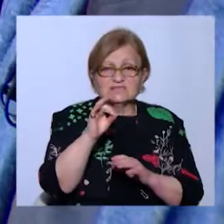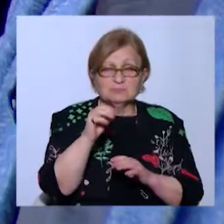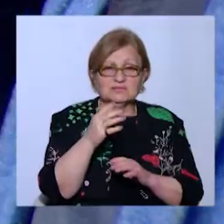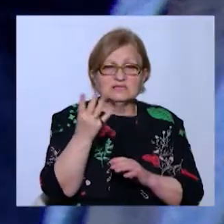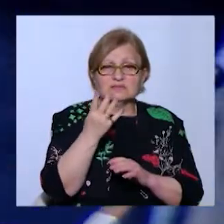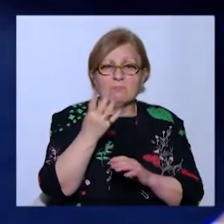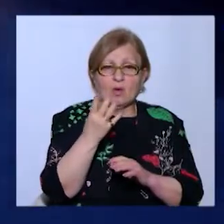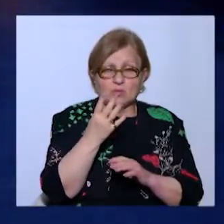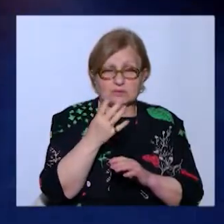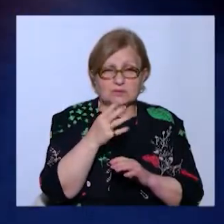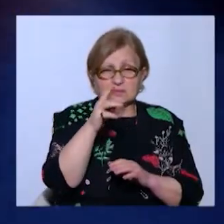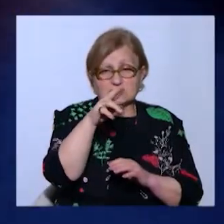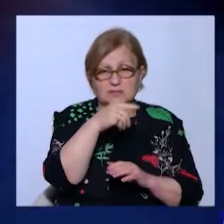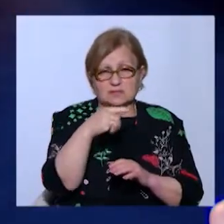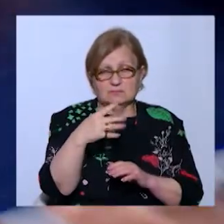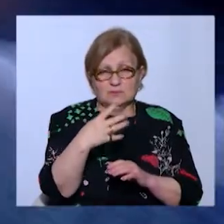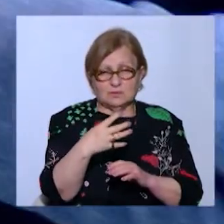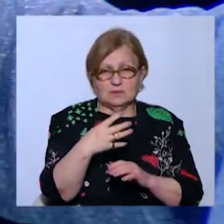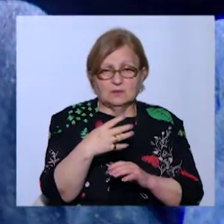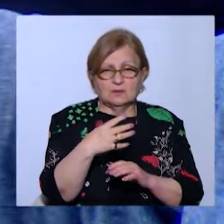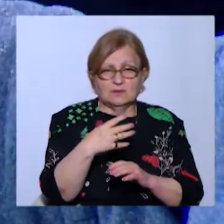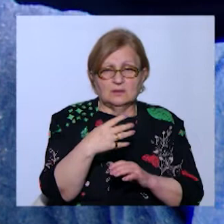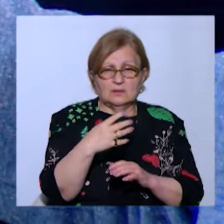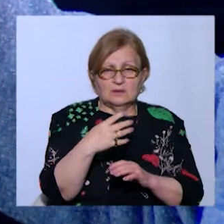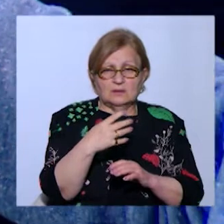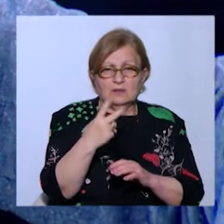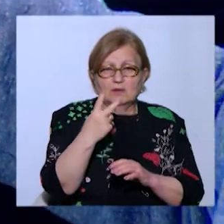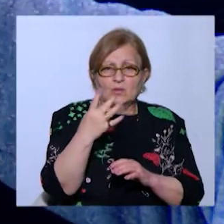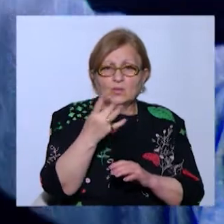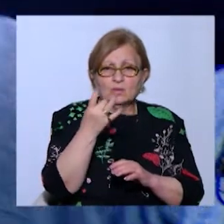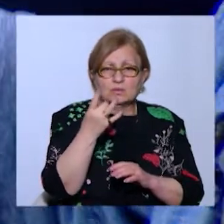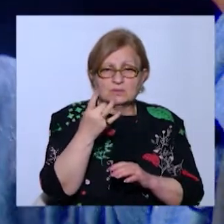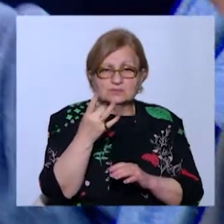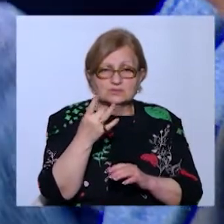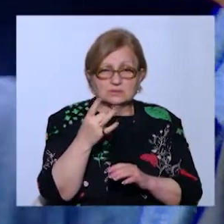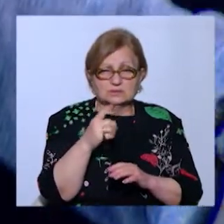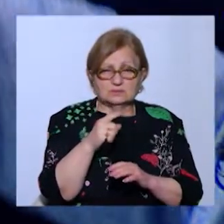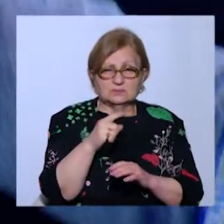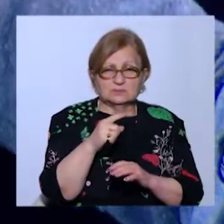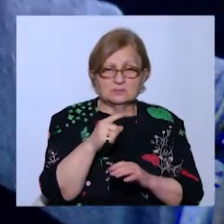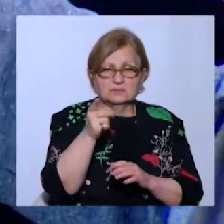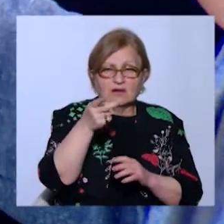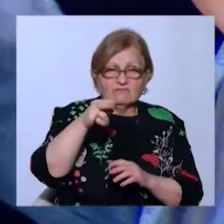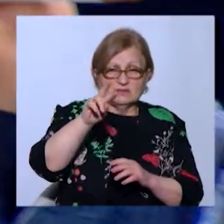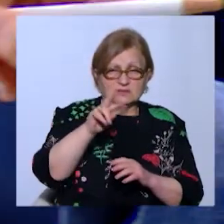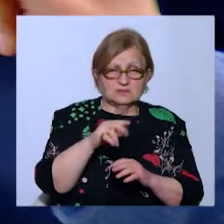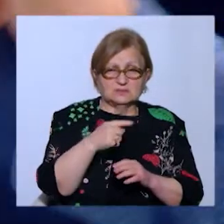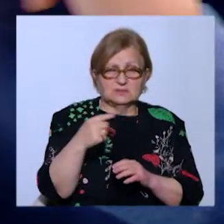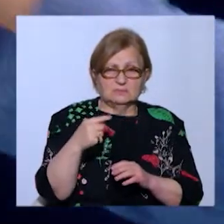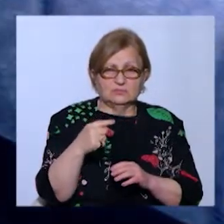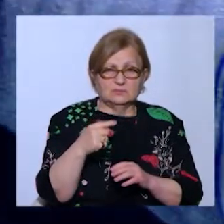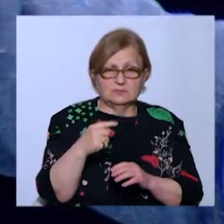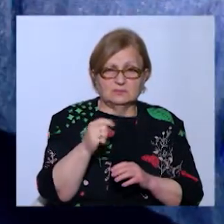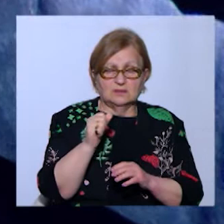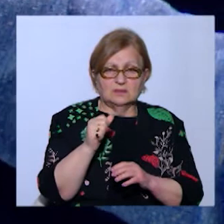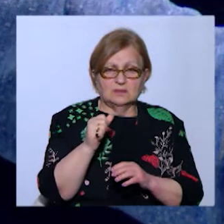დავთვალოთ ამ განტოლების ამონახსნები, მიიღება 2ჯერ a + 1-ის კვადრატს გამოკლებული